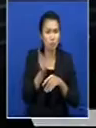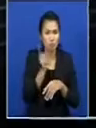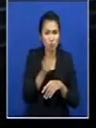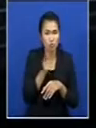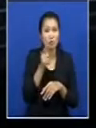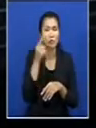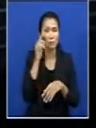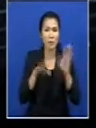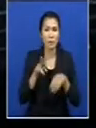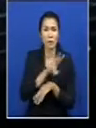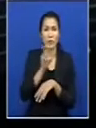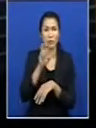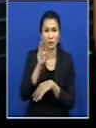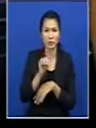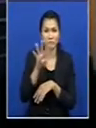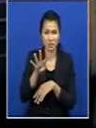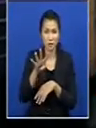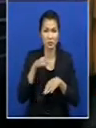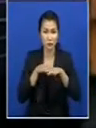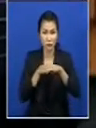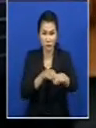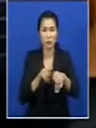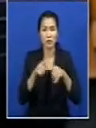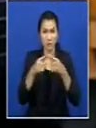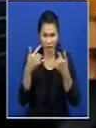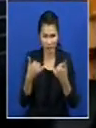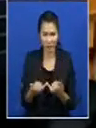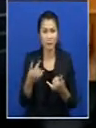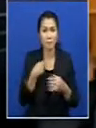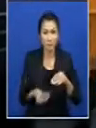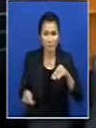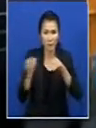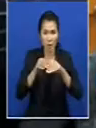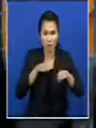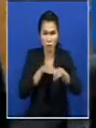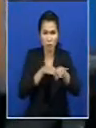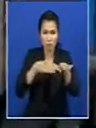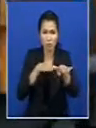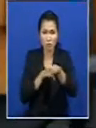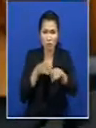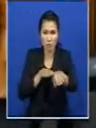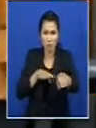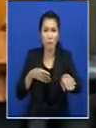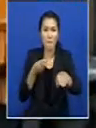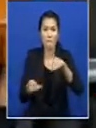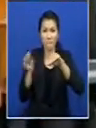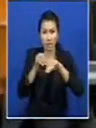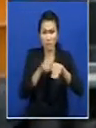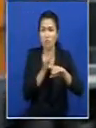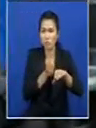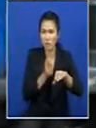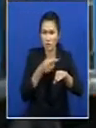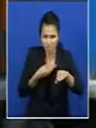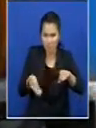นประจำอยู่แล้วราว244ขบวนต่อวันนอกจากนี้นะคะยังได้เพิ่มตู้โดยสารเข้าไปยังขบวนรถที่เดินเป็นประจำ